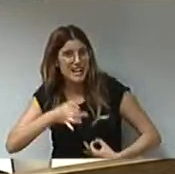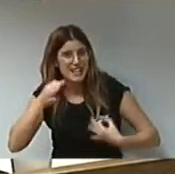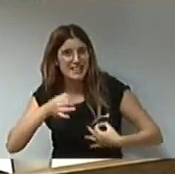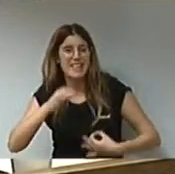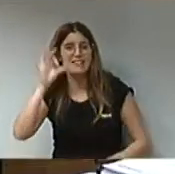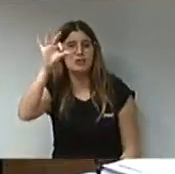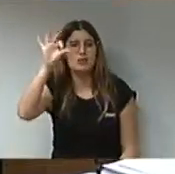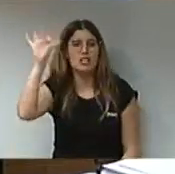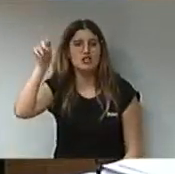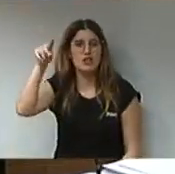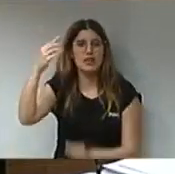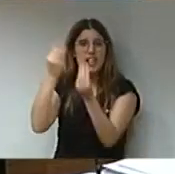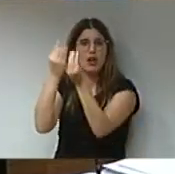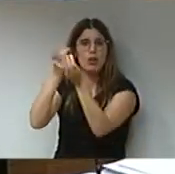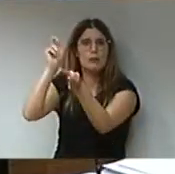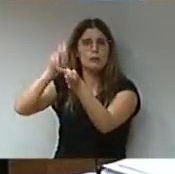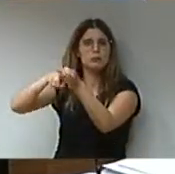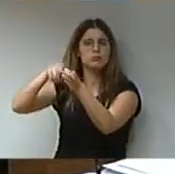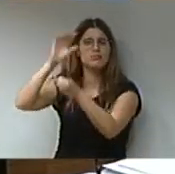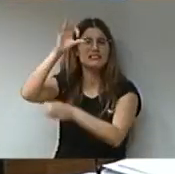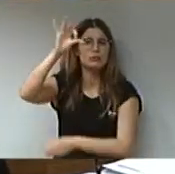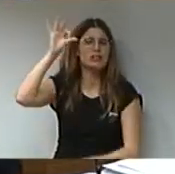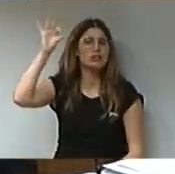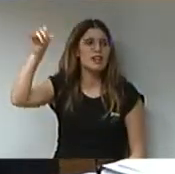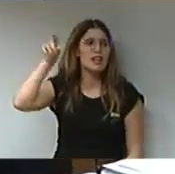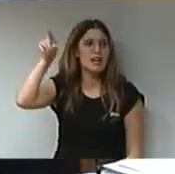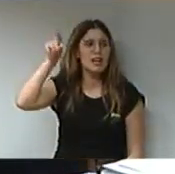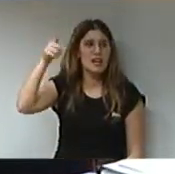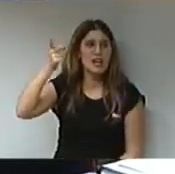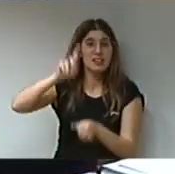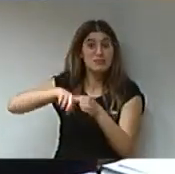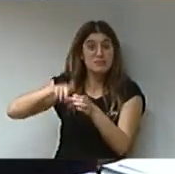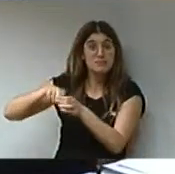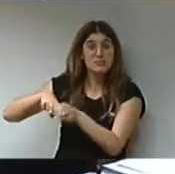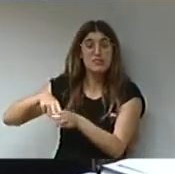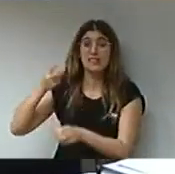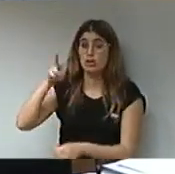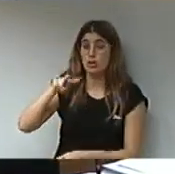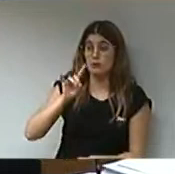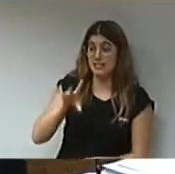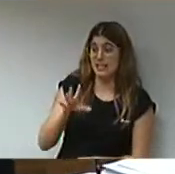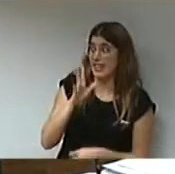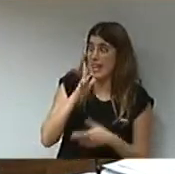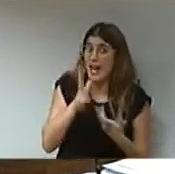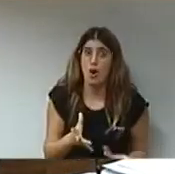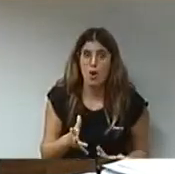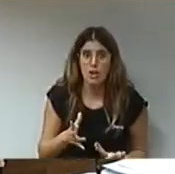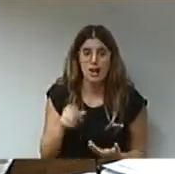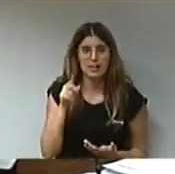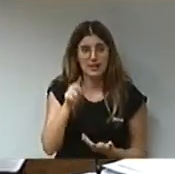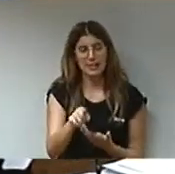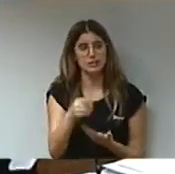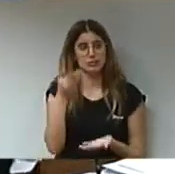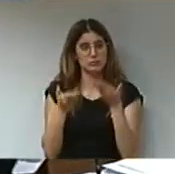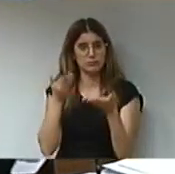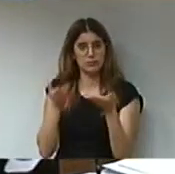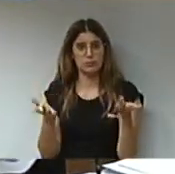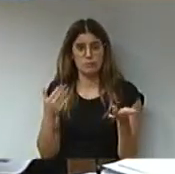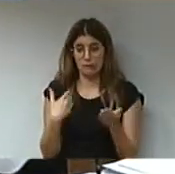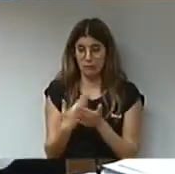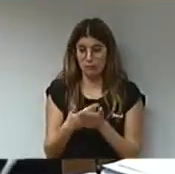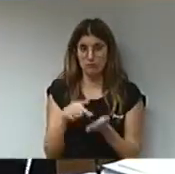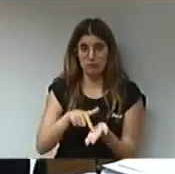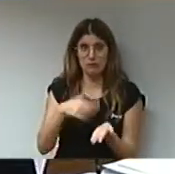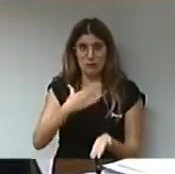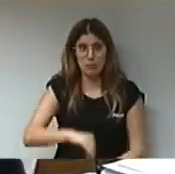seguretat social, als afiliats que hi ha a la seguretat social, els afiliats que hi havia el 15 i els que hi ha ara. Això és constatable, és